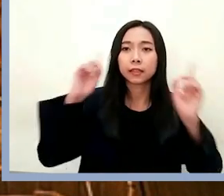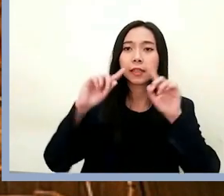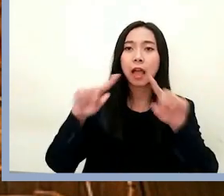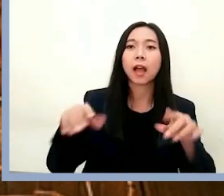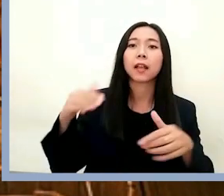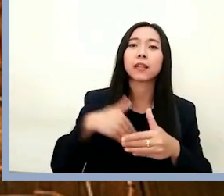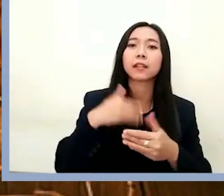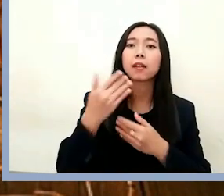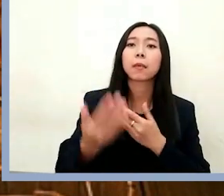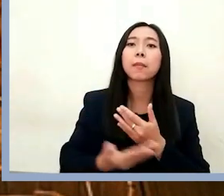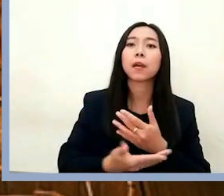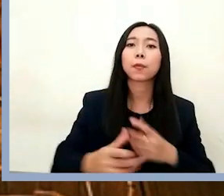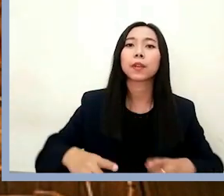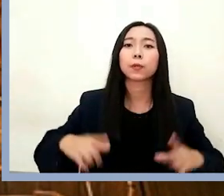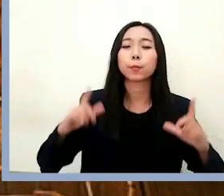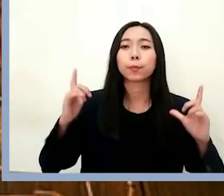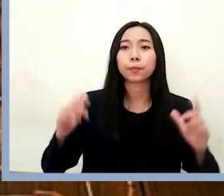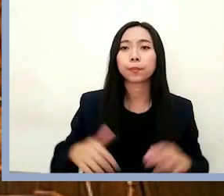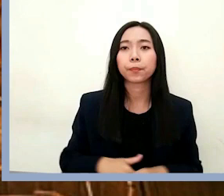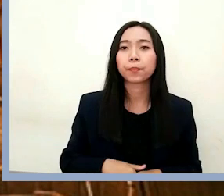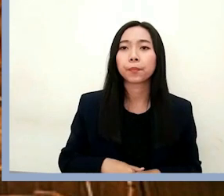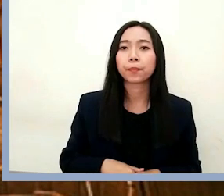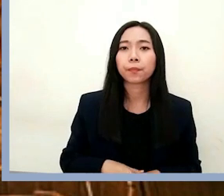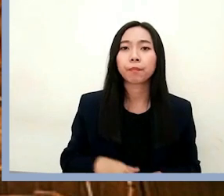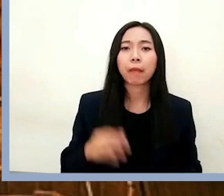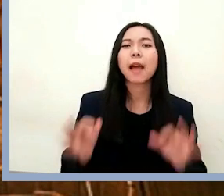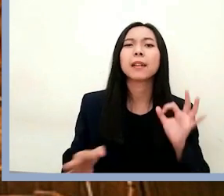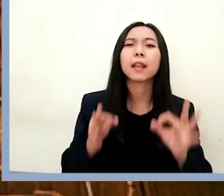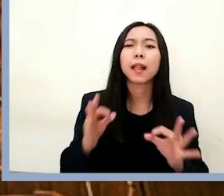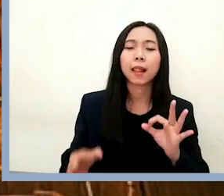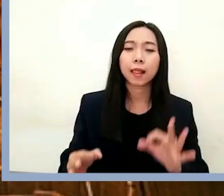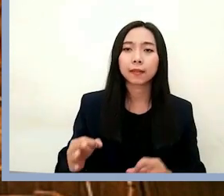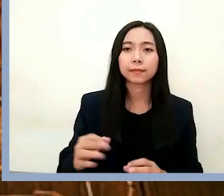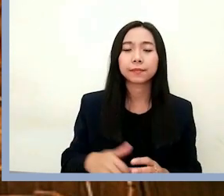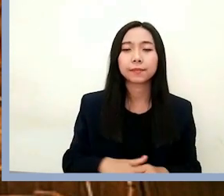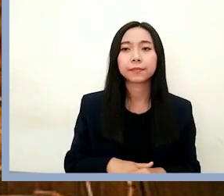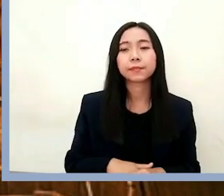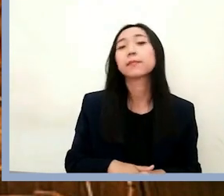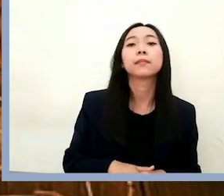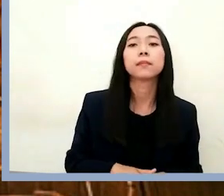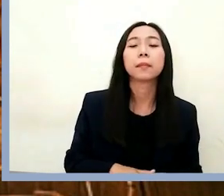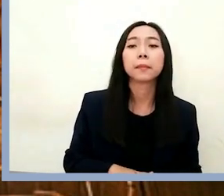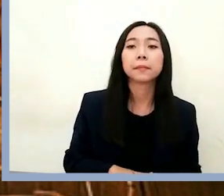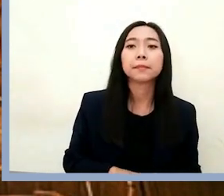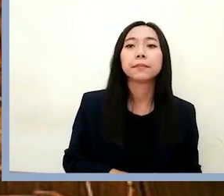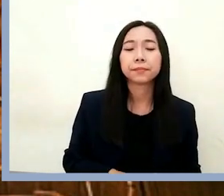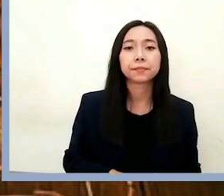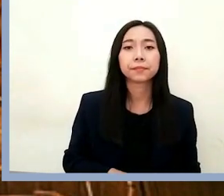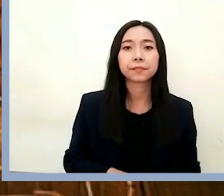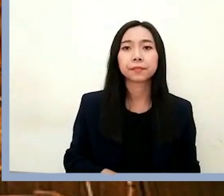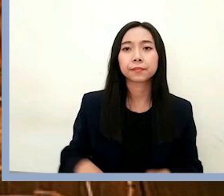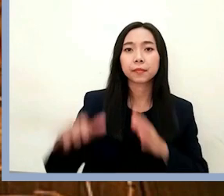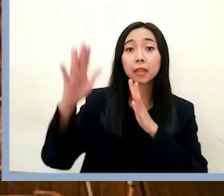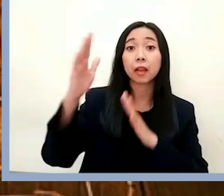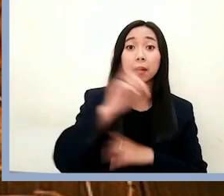pembaharuan hidup yaitu keadilan saudara-saudara di hadapan